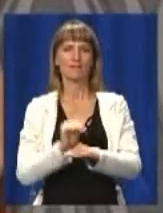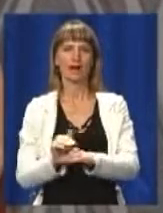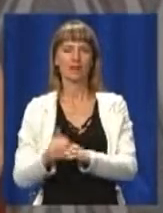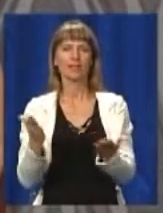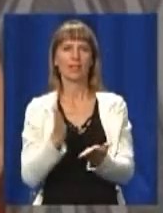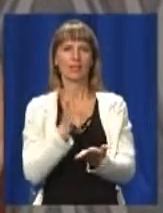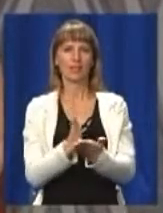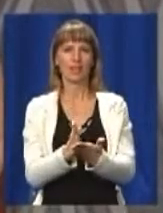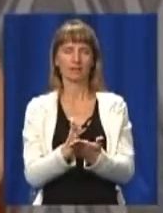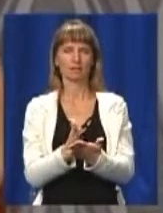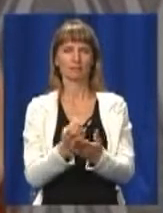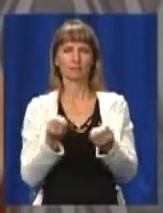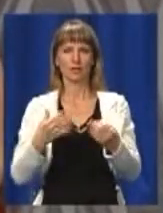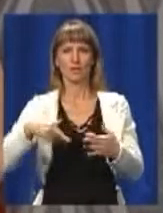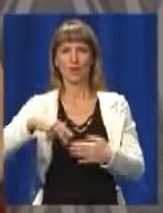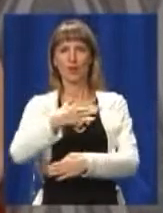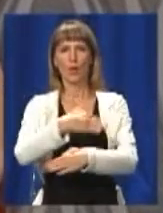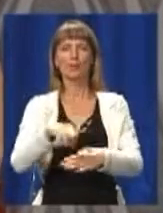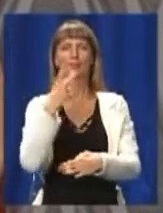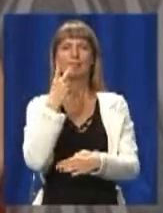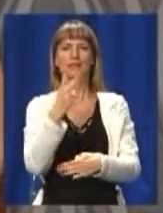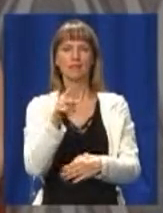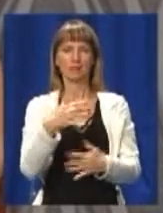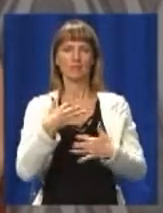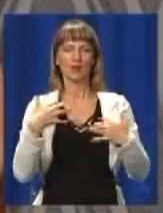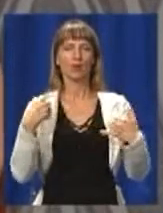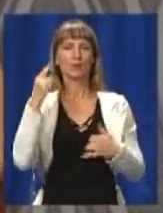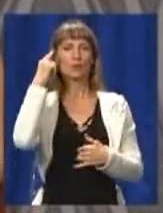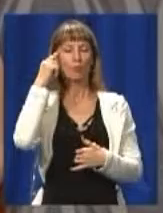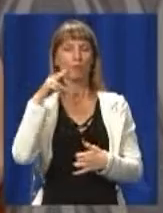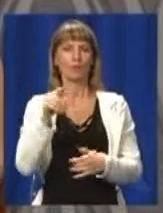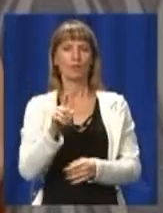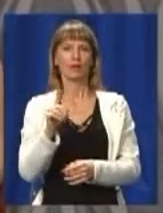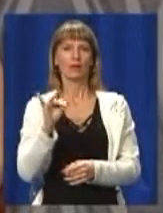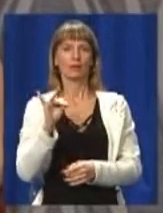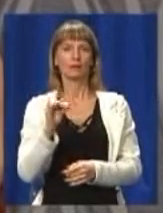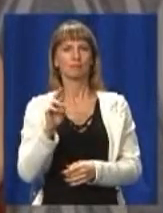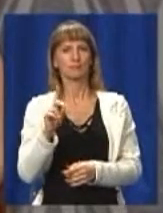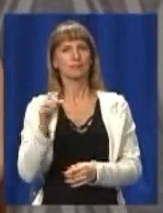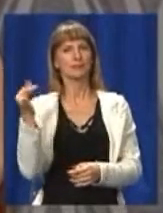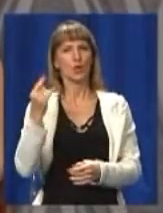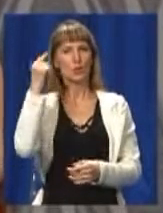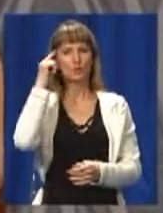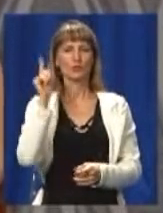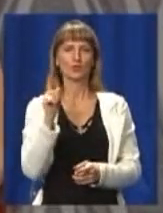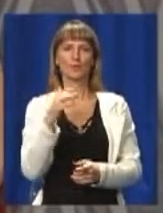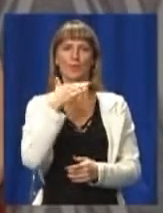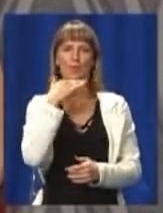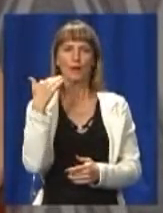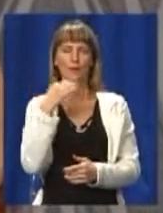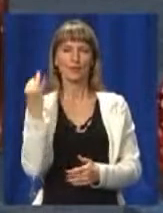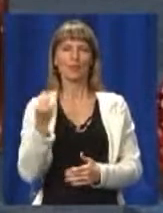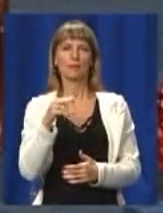факти, які є от просто виходиш на вулицю, дивишся, там тваринка йде і думаєш про неї, або було б цікаво дізнатися щось